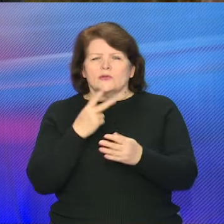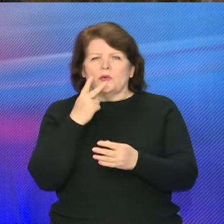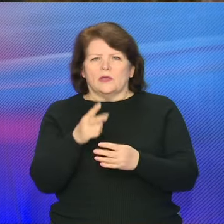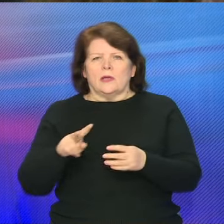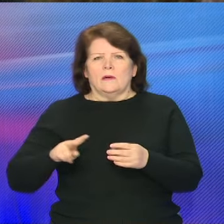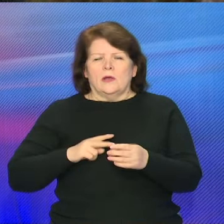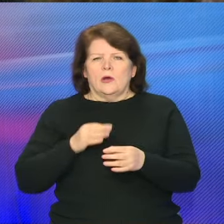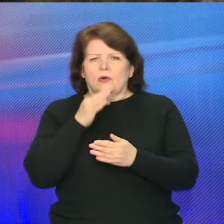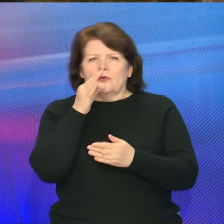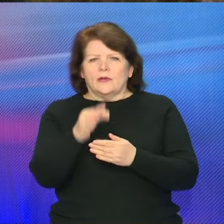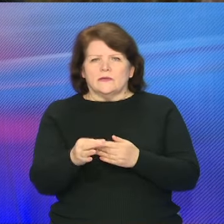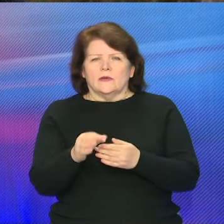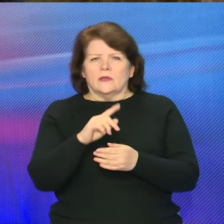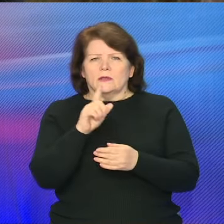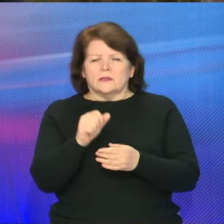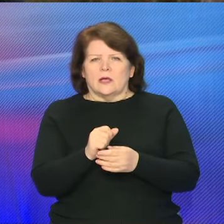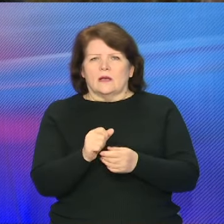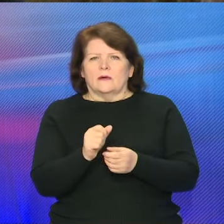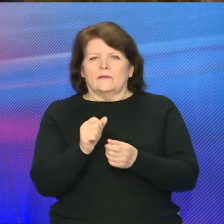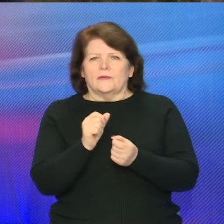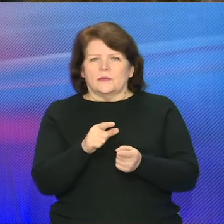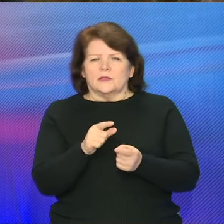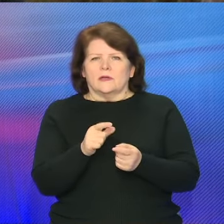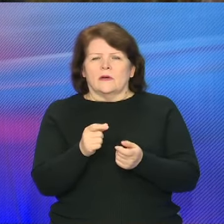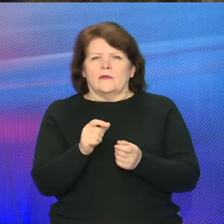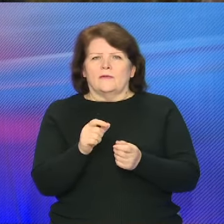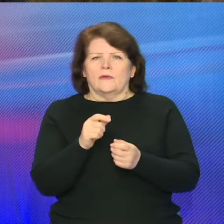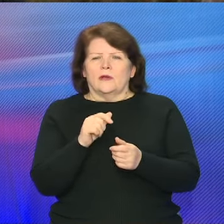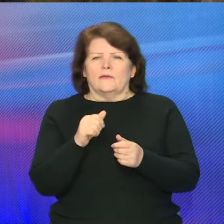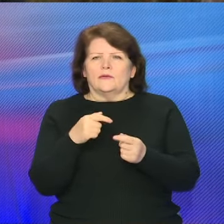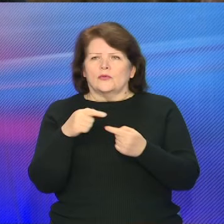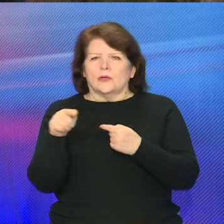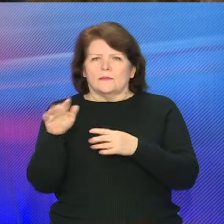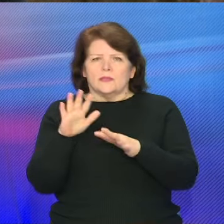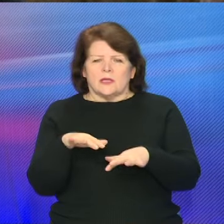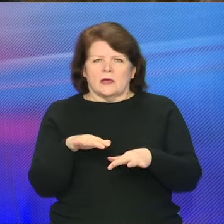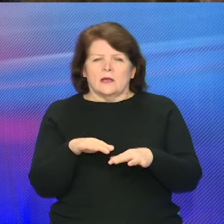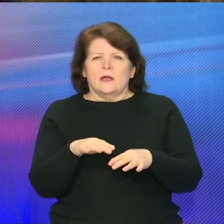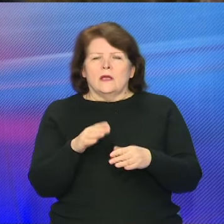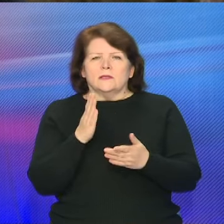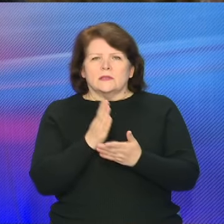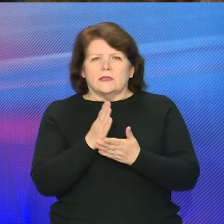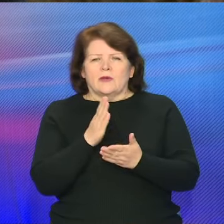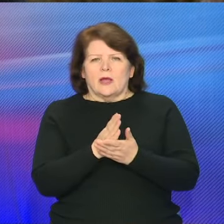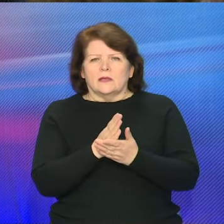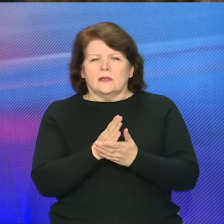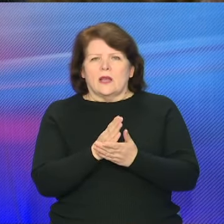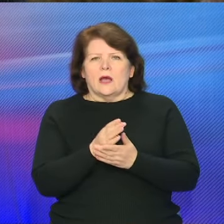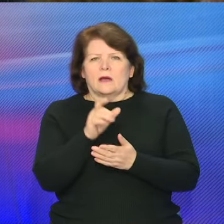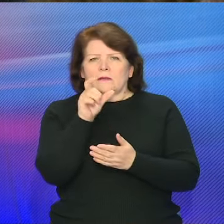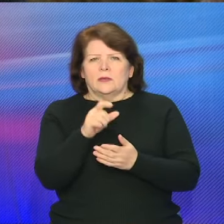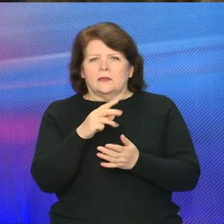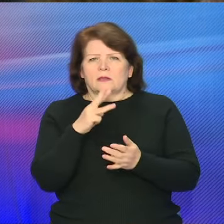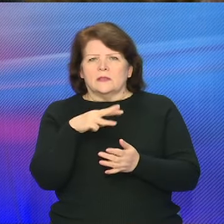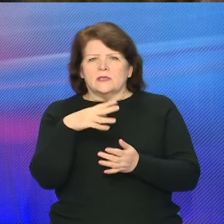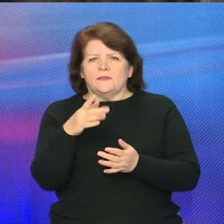административная ответственность за несанкционированное размещение отходов, которая на сегодняшний день не такая уж и маленькая, составляет для физического лица до 30